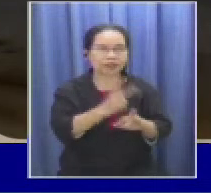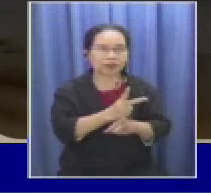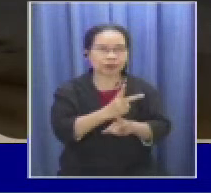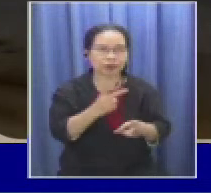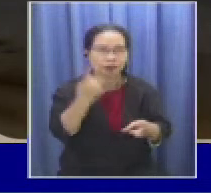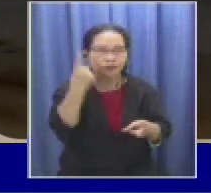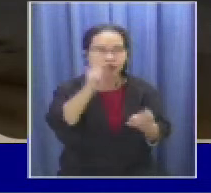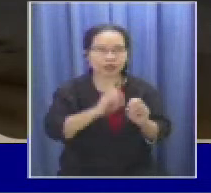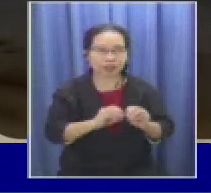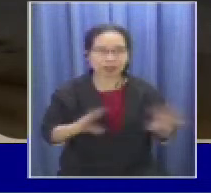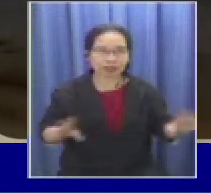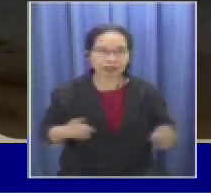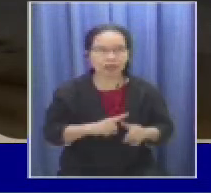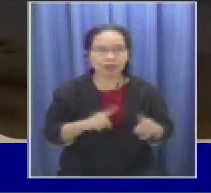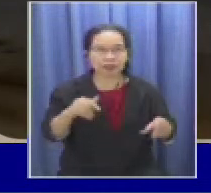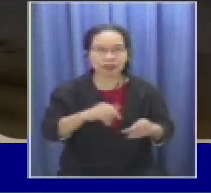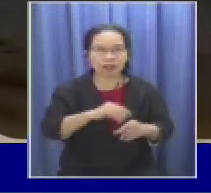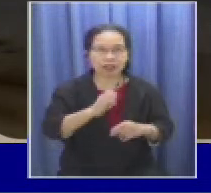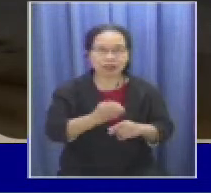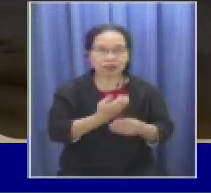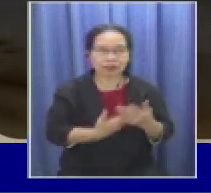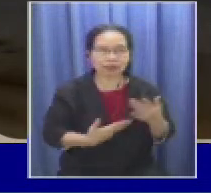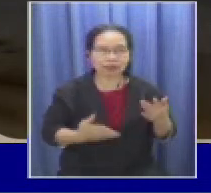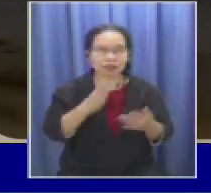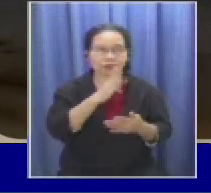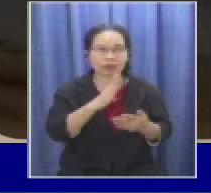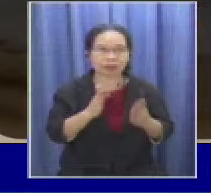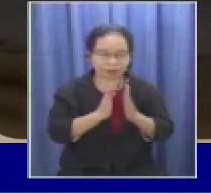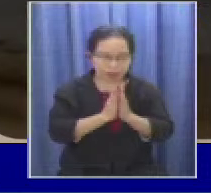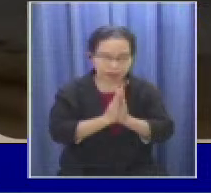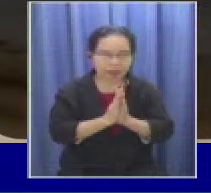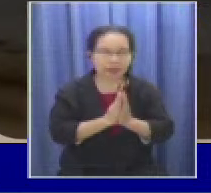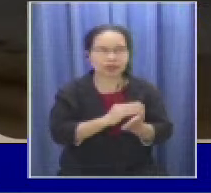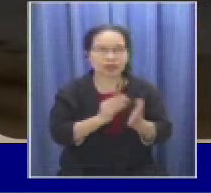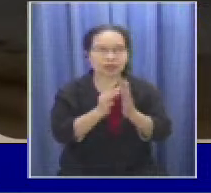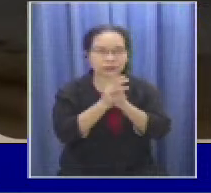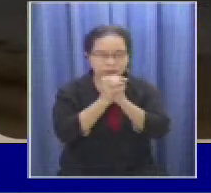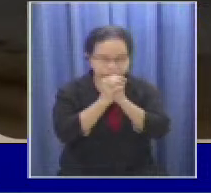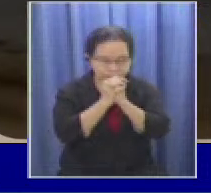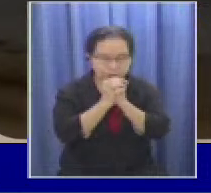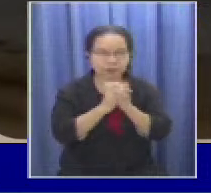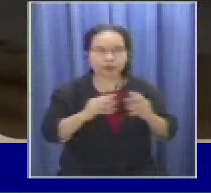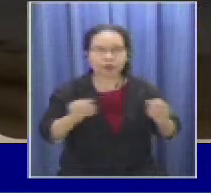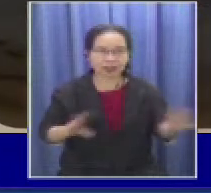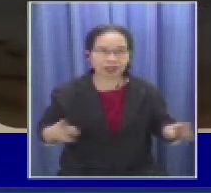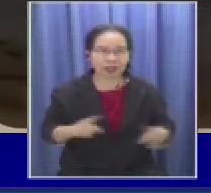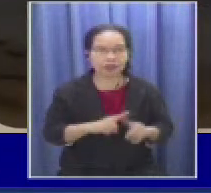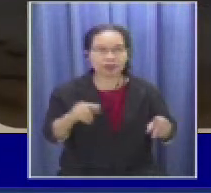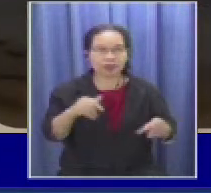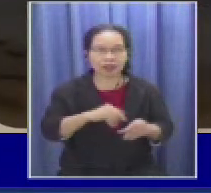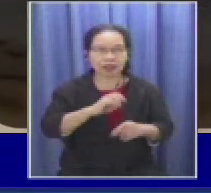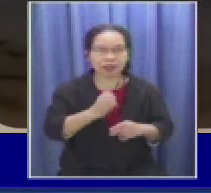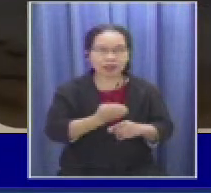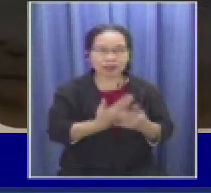enye insekurbɔ ng mga bagay sa mpaebɔ